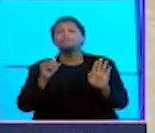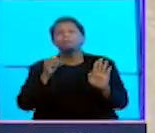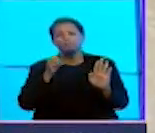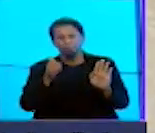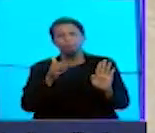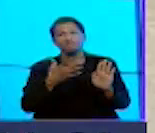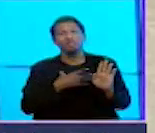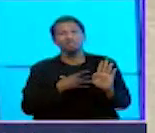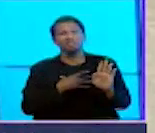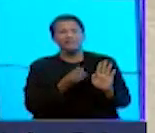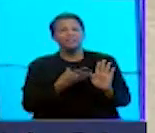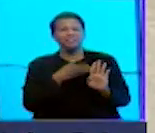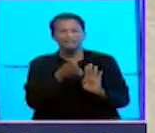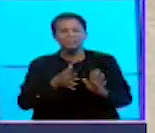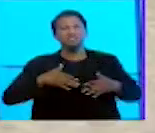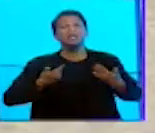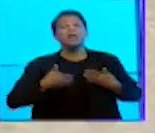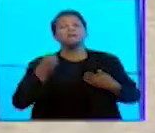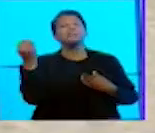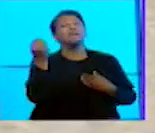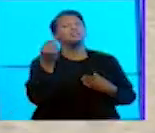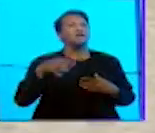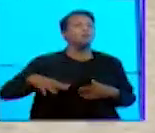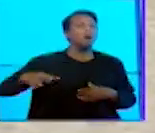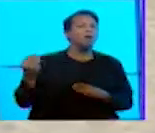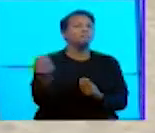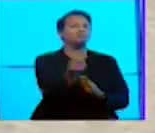ini merasa senang bisa pergi berlibur bersama keluarga di akhir pekan